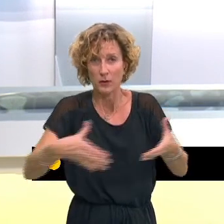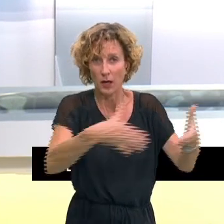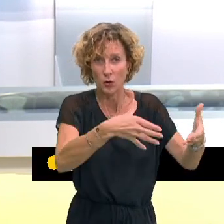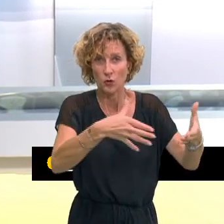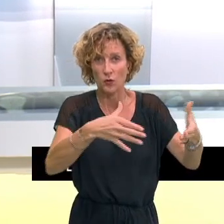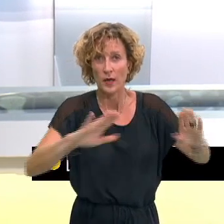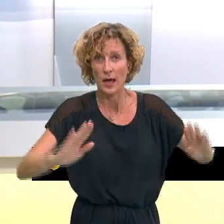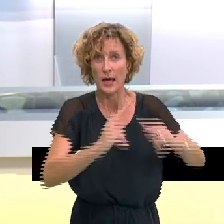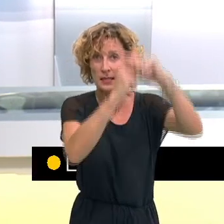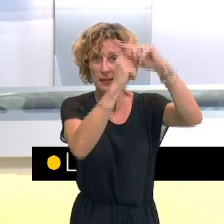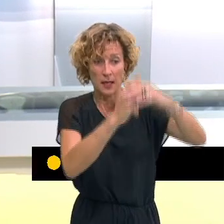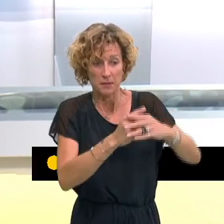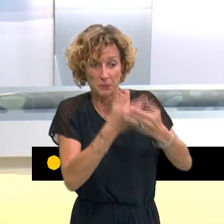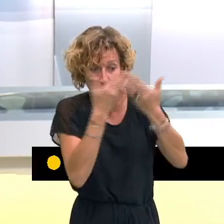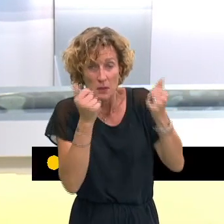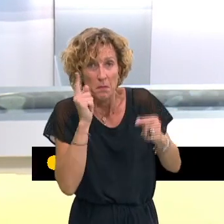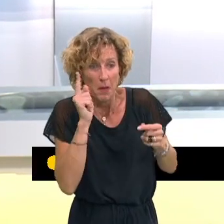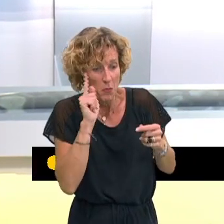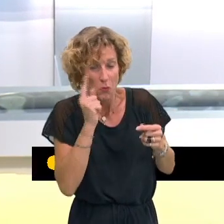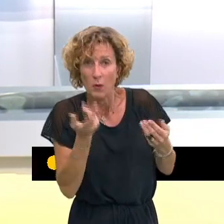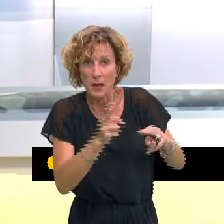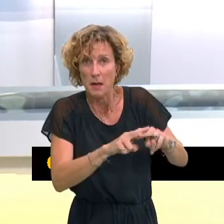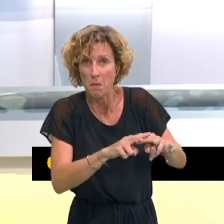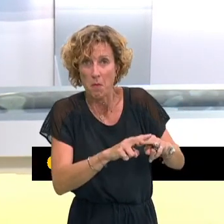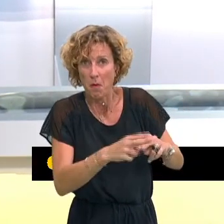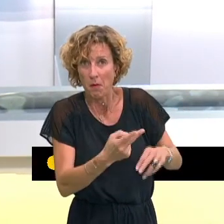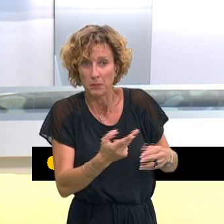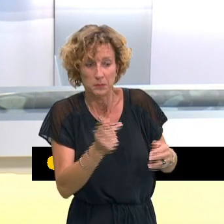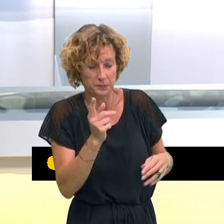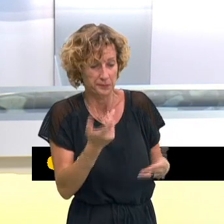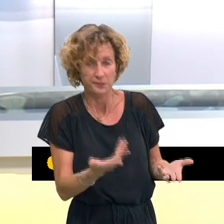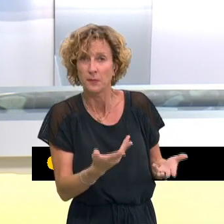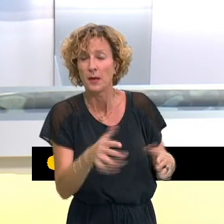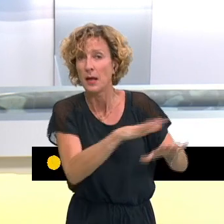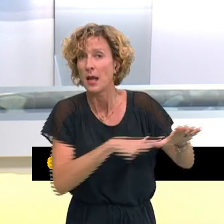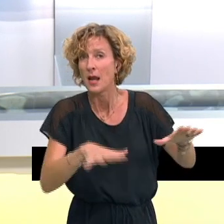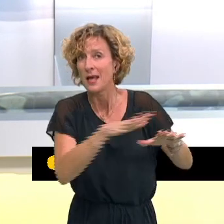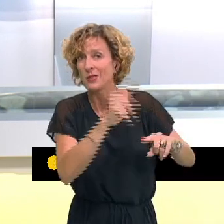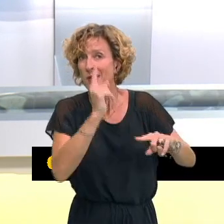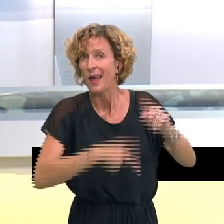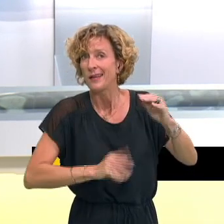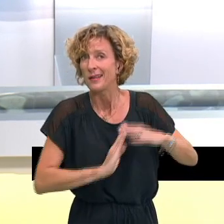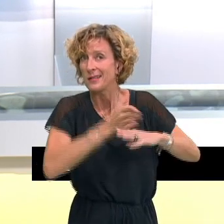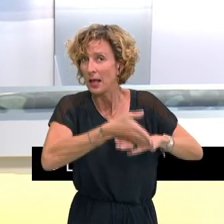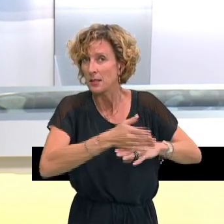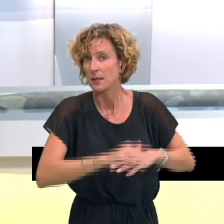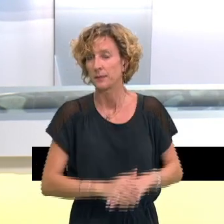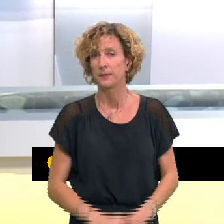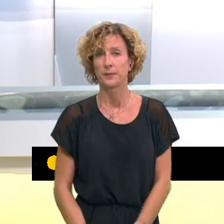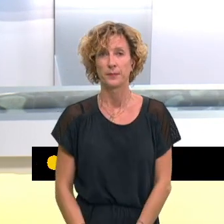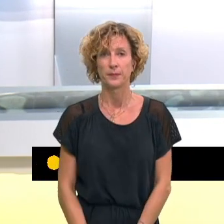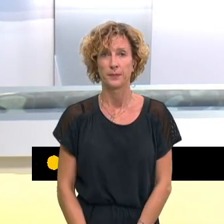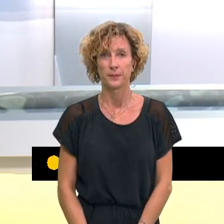On ne connaît toujours pas les raisons de la mort du cétacé. La zone d'accès a en tout cas été interdite par arrêté municipal. Henri Claudelma, Daniel Fontaine.